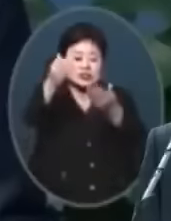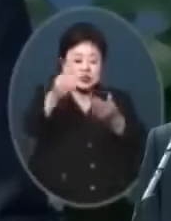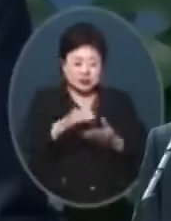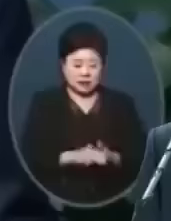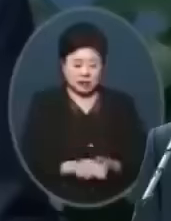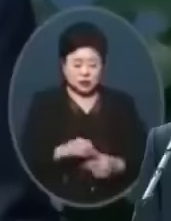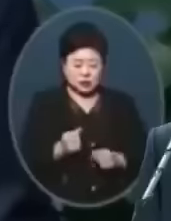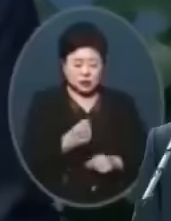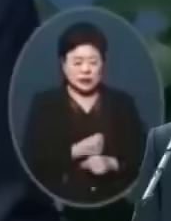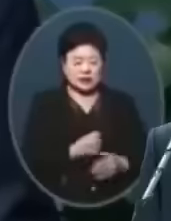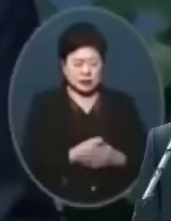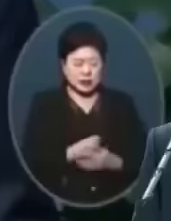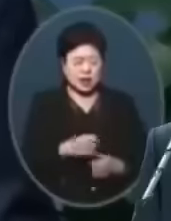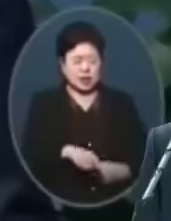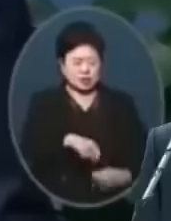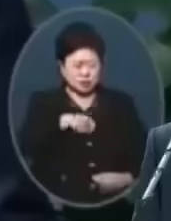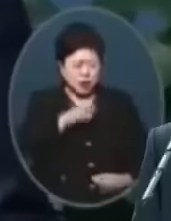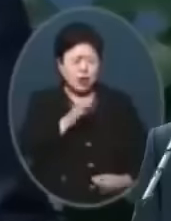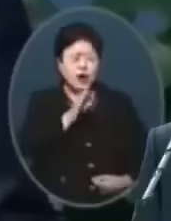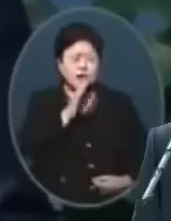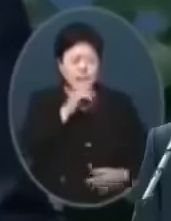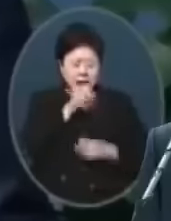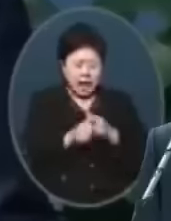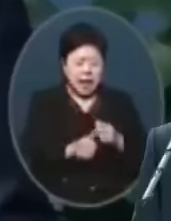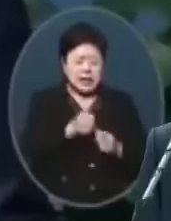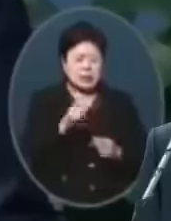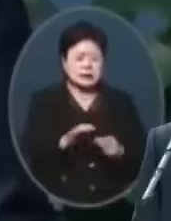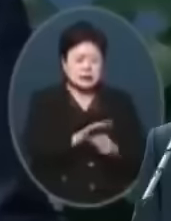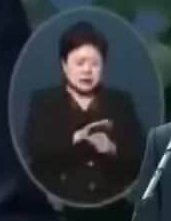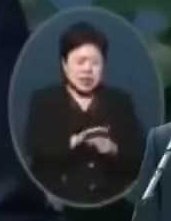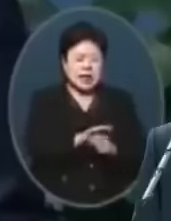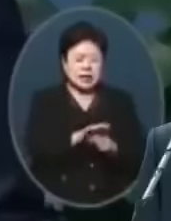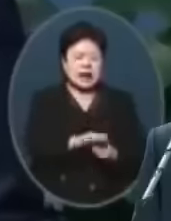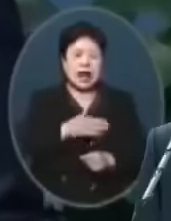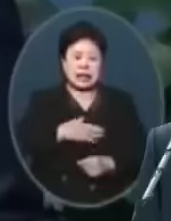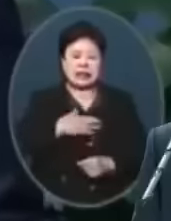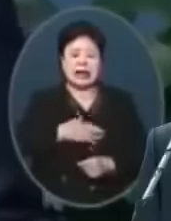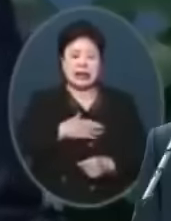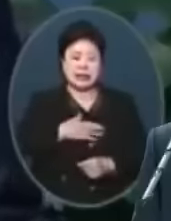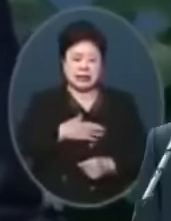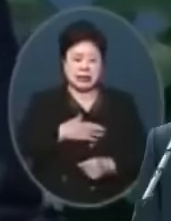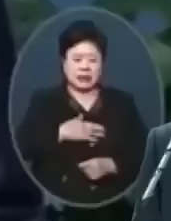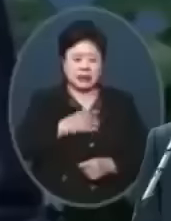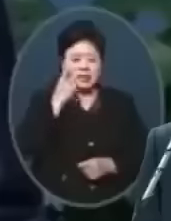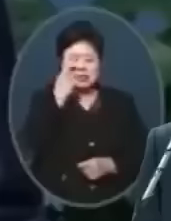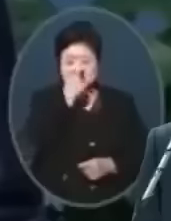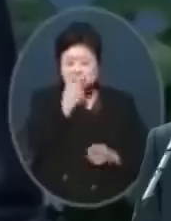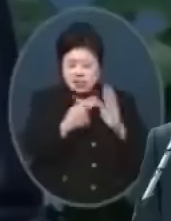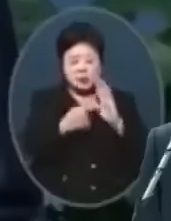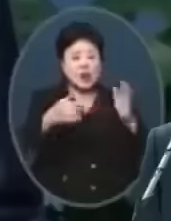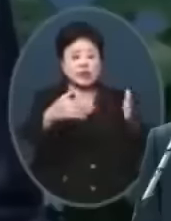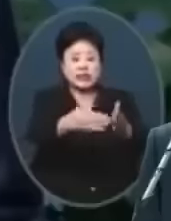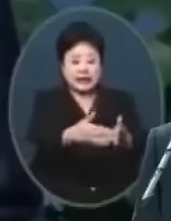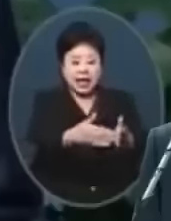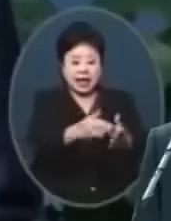보니까 진짜 내가 하나님을 경외하고 사랑한다. 증명되었다.